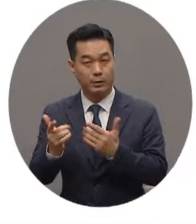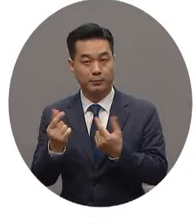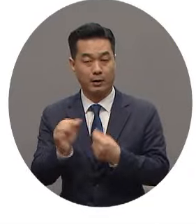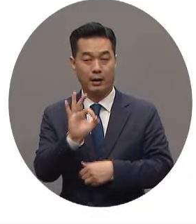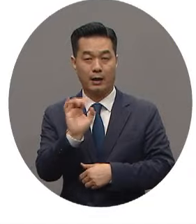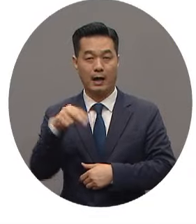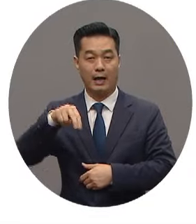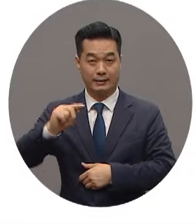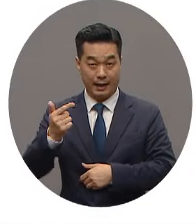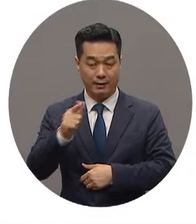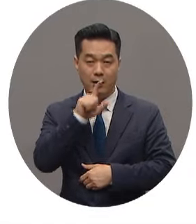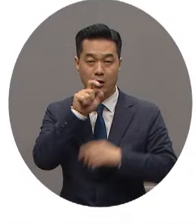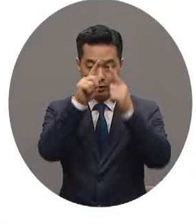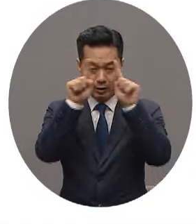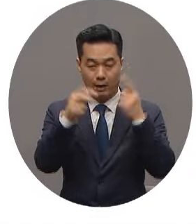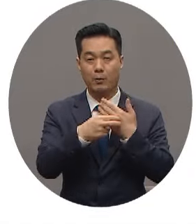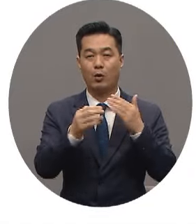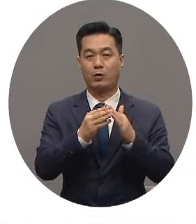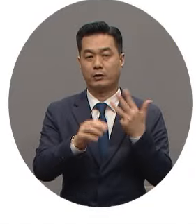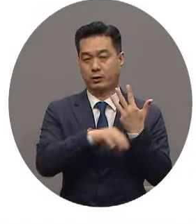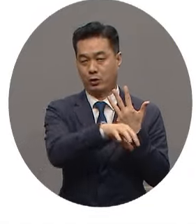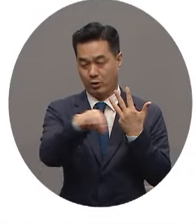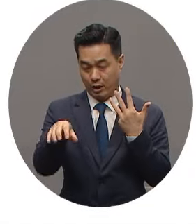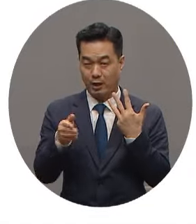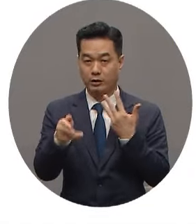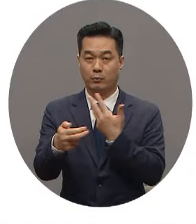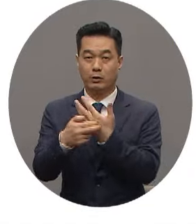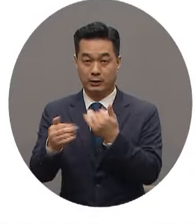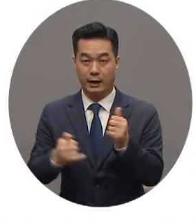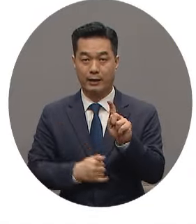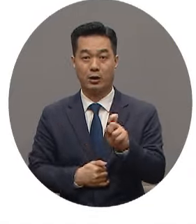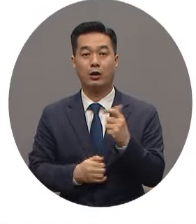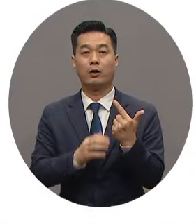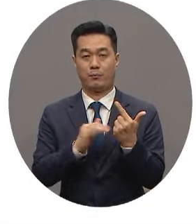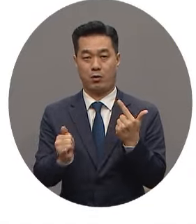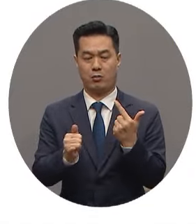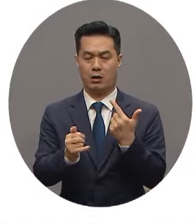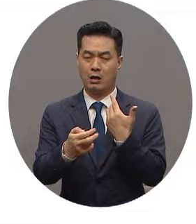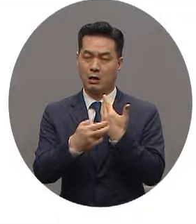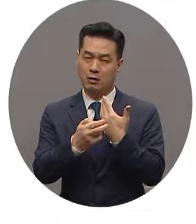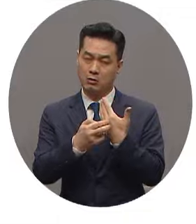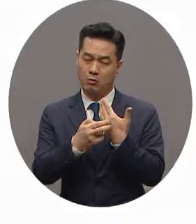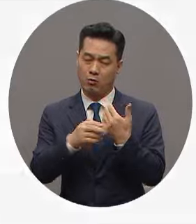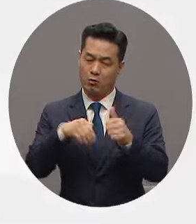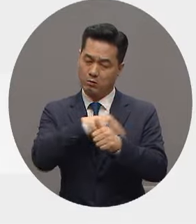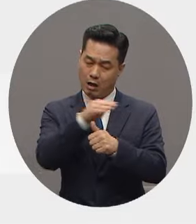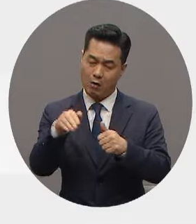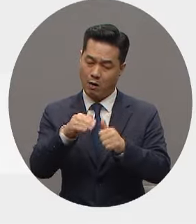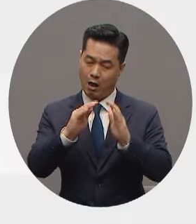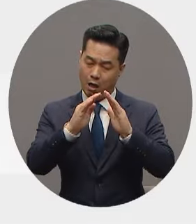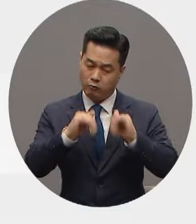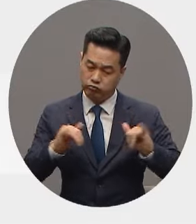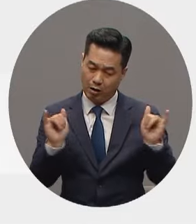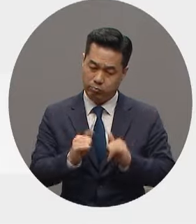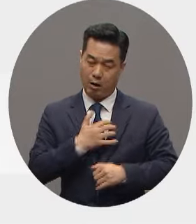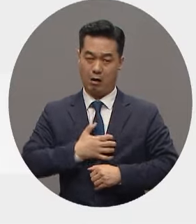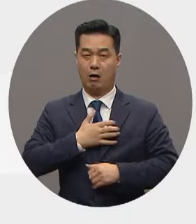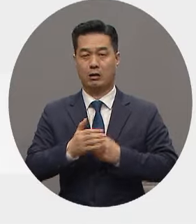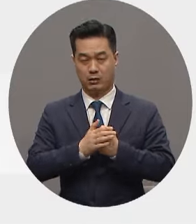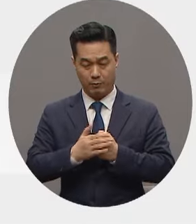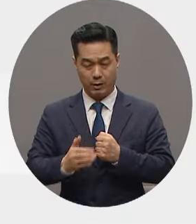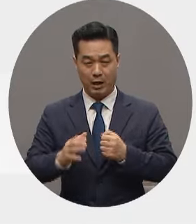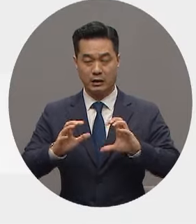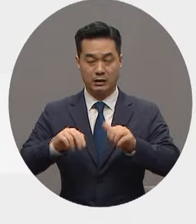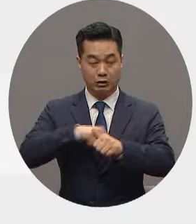세브란스 병원 등 여개 병원 교수와 전문이 16명은 의료 붕괴를 경고하는 시국 선원이라는 온라인 사이트를 개설해